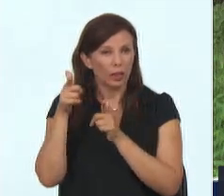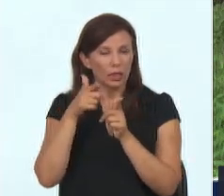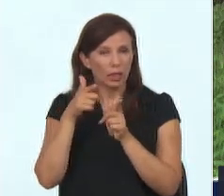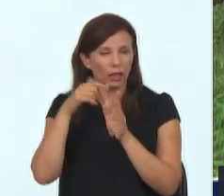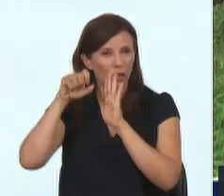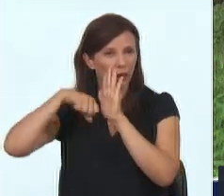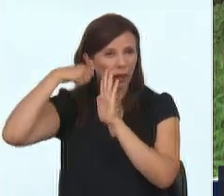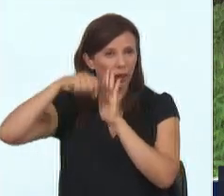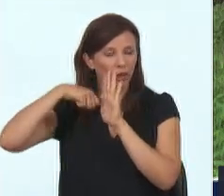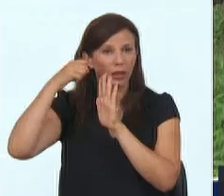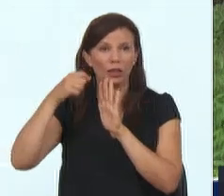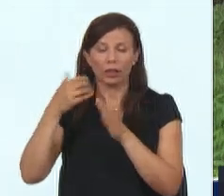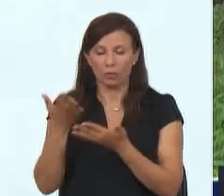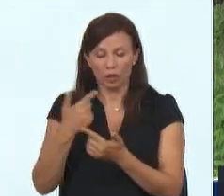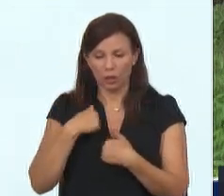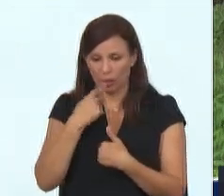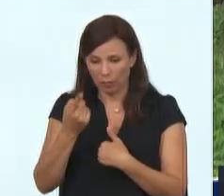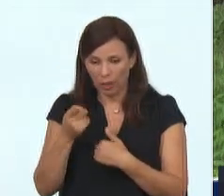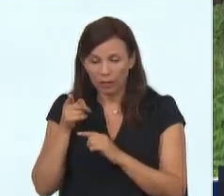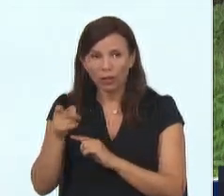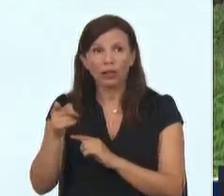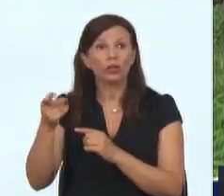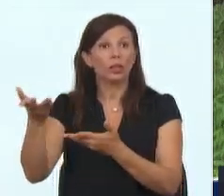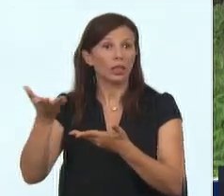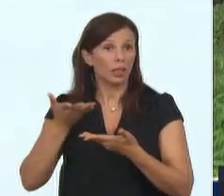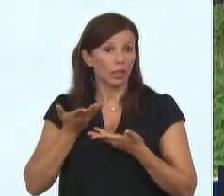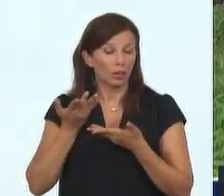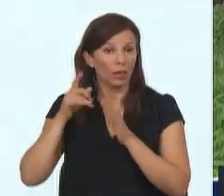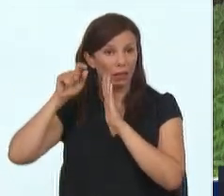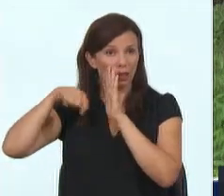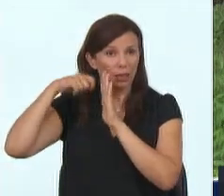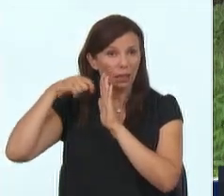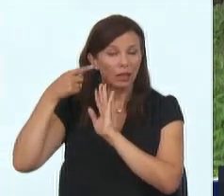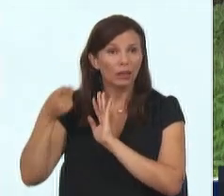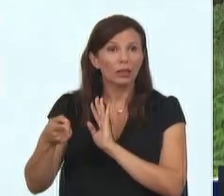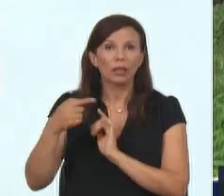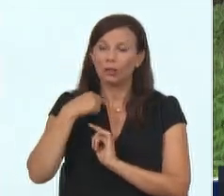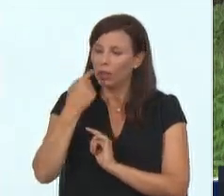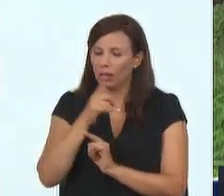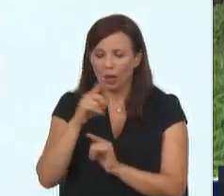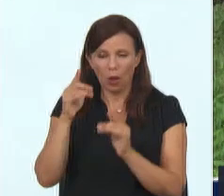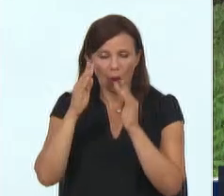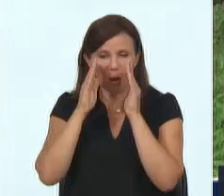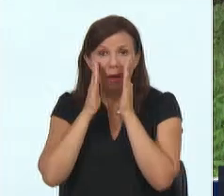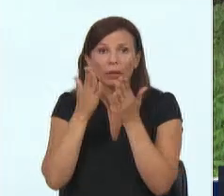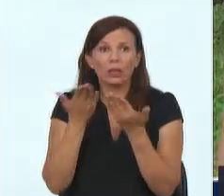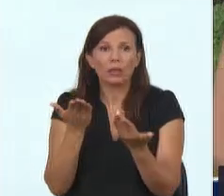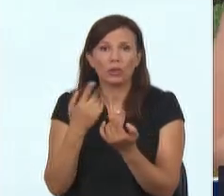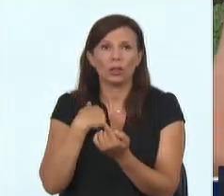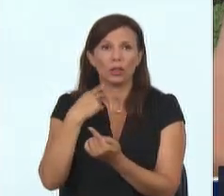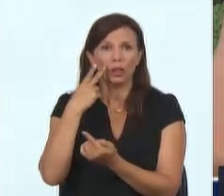ומה שאמרתי לדנה כשקיבלתי ממנה את הסרטון, אמרתי לה, אני לא מאמינה שזה מה שאני רואה.